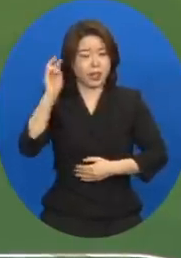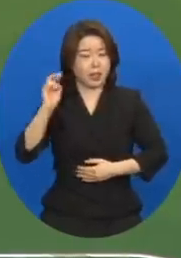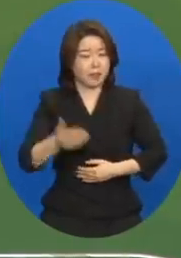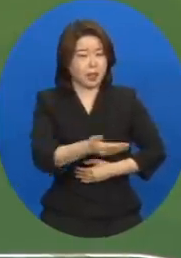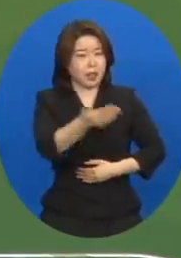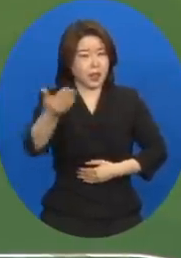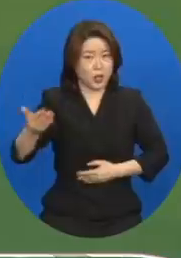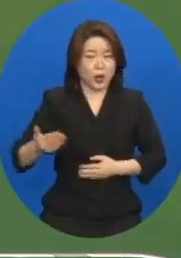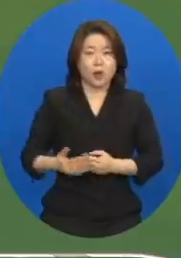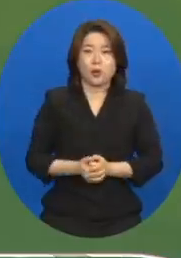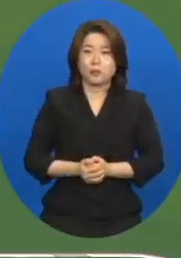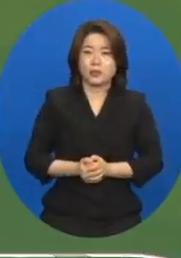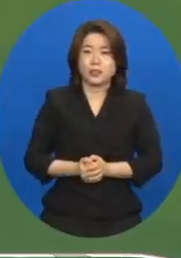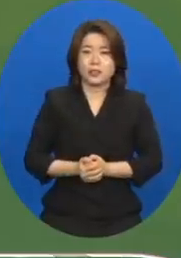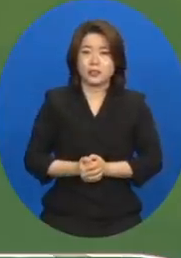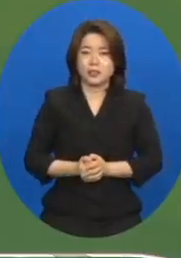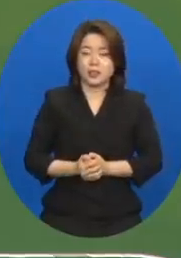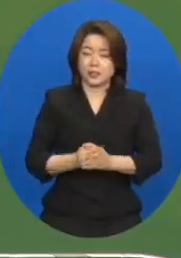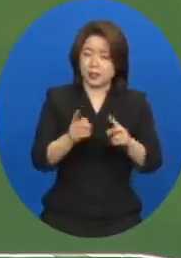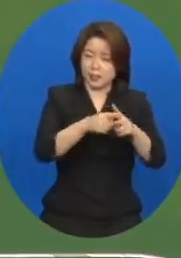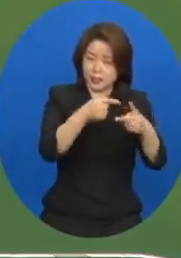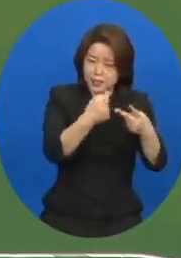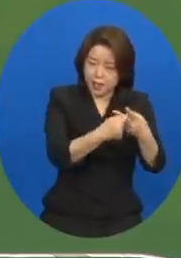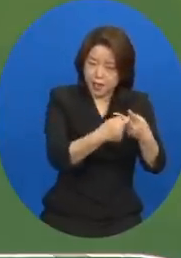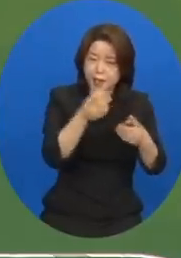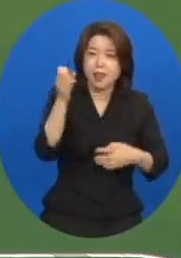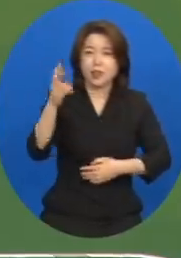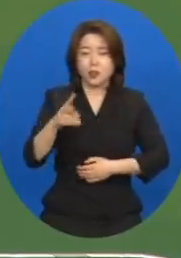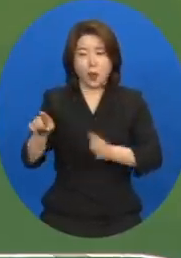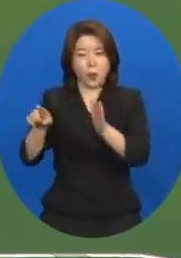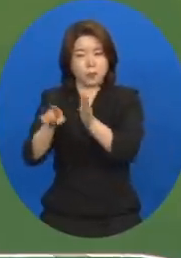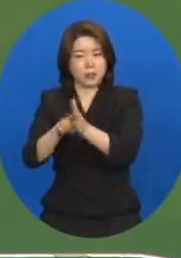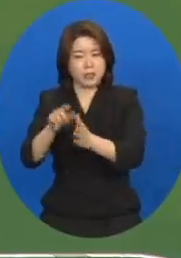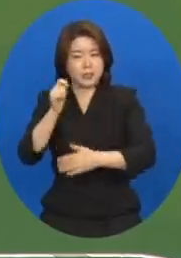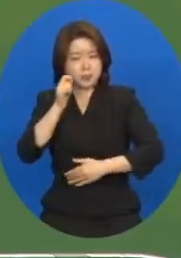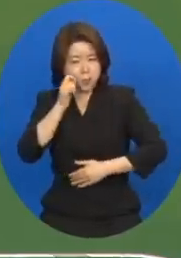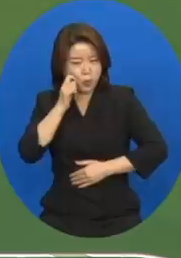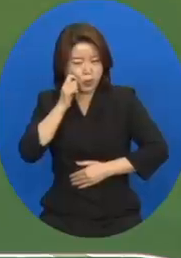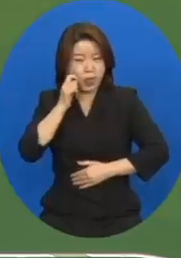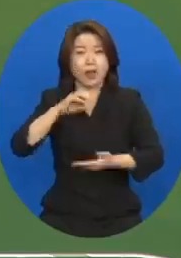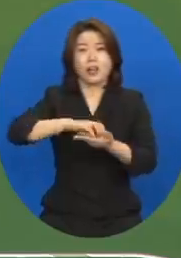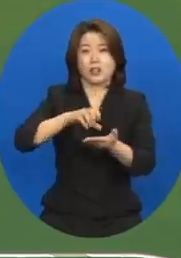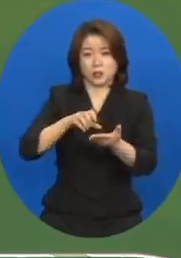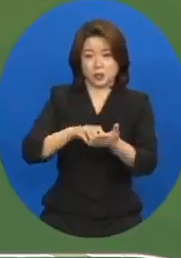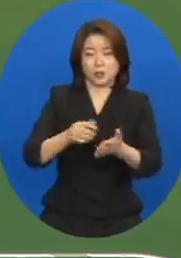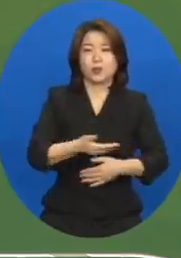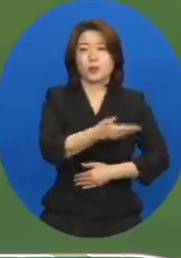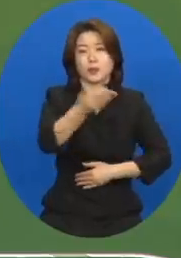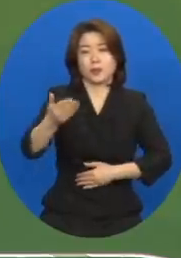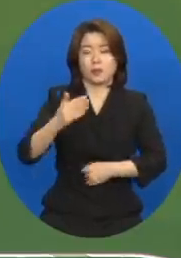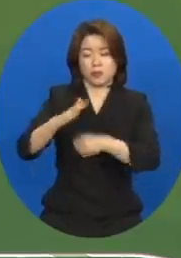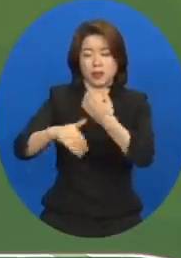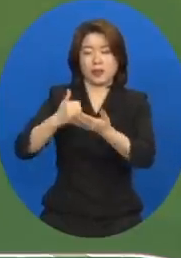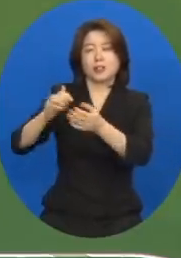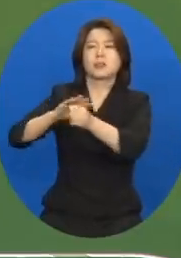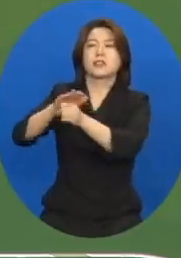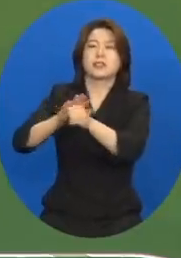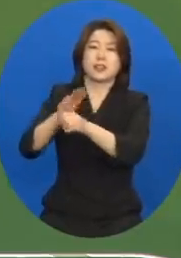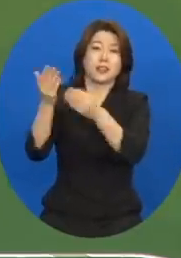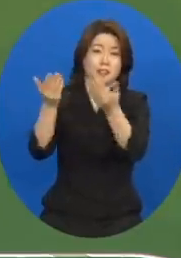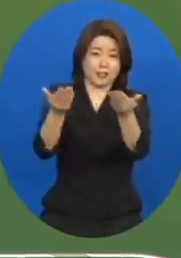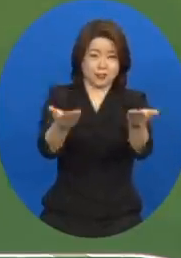여러분들은 이해하거나 또는 믿지 못할 정도로 하나님이 여러분을 사랑하십니다.